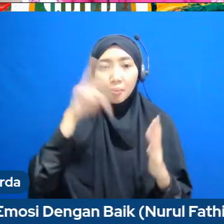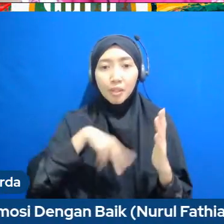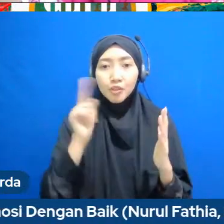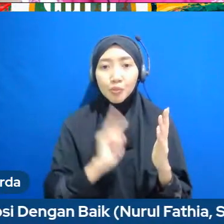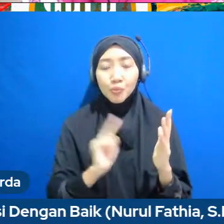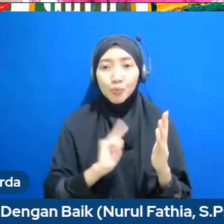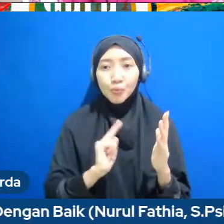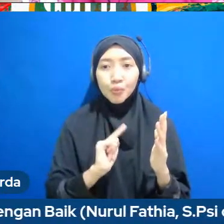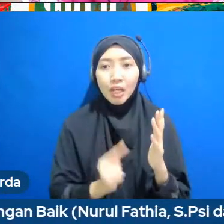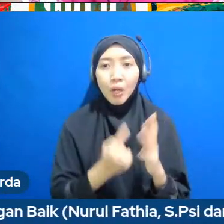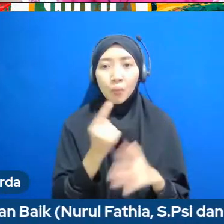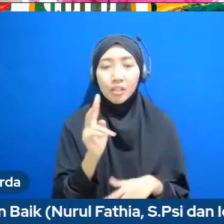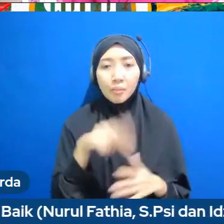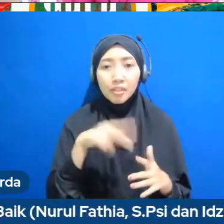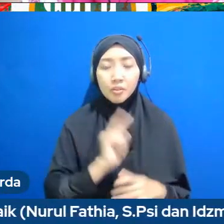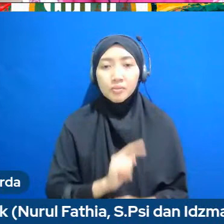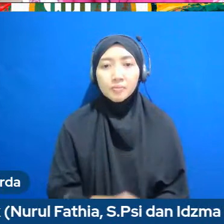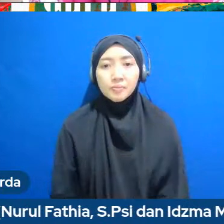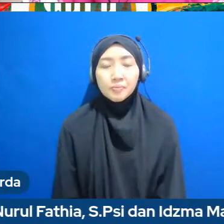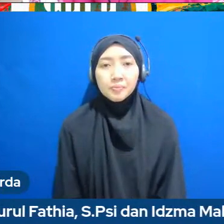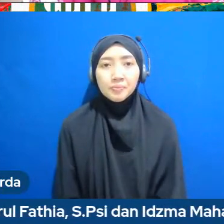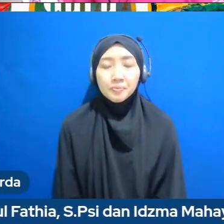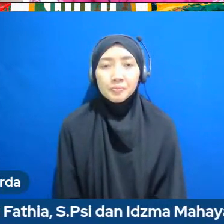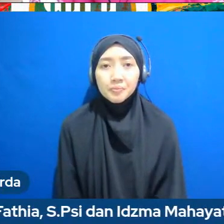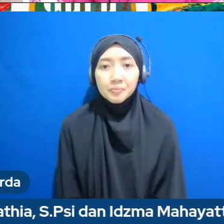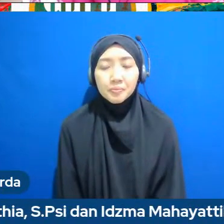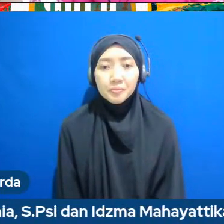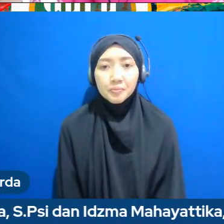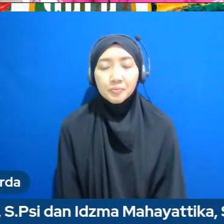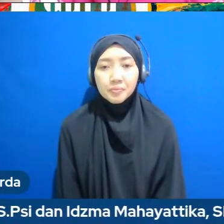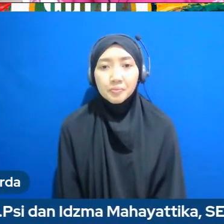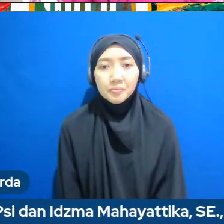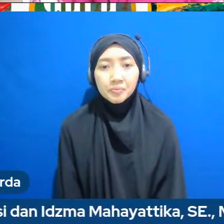dulu nih yang awal-awal. Ini dari